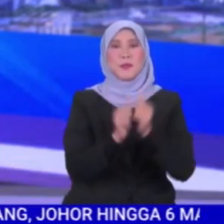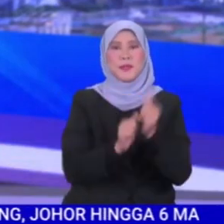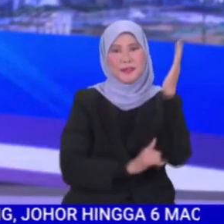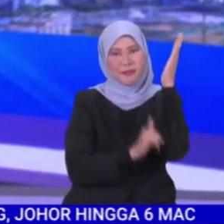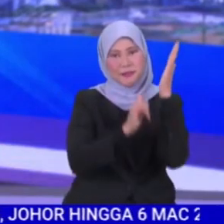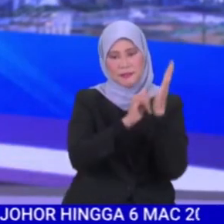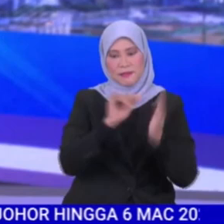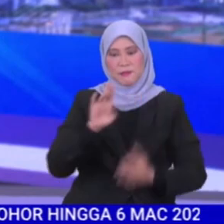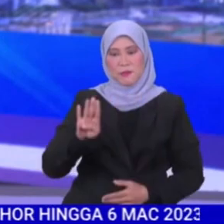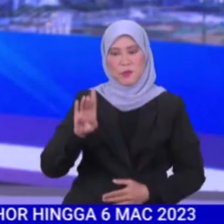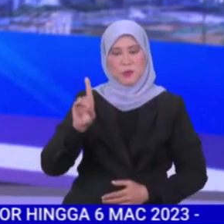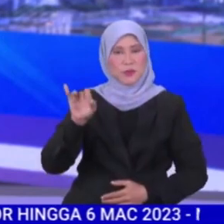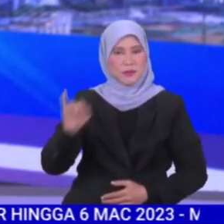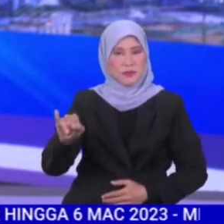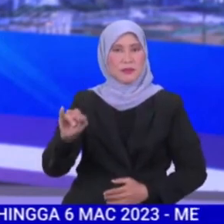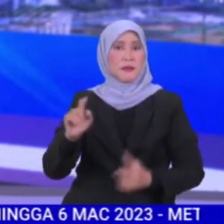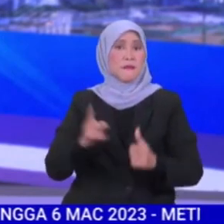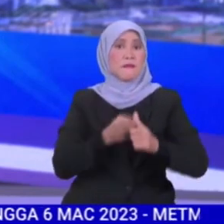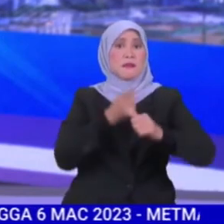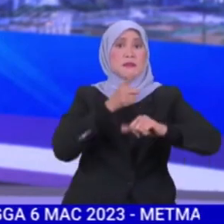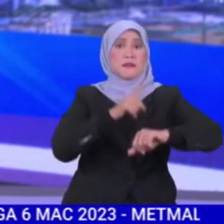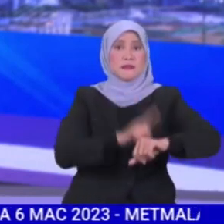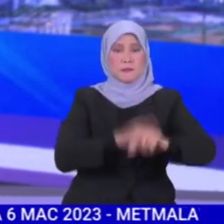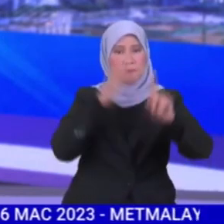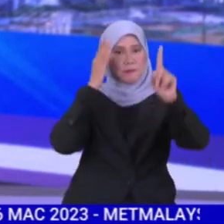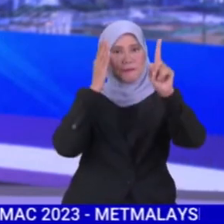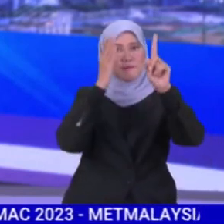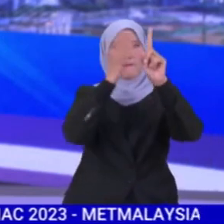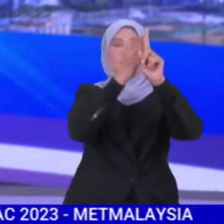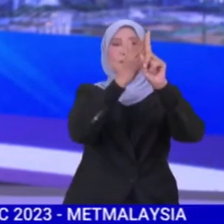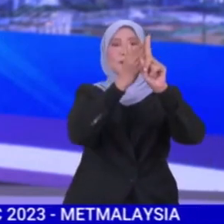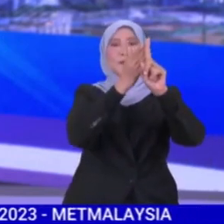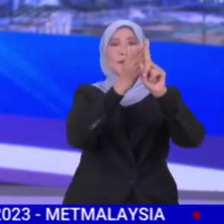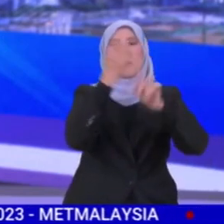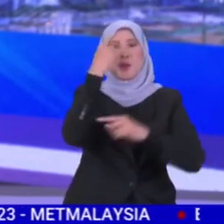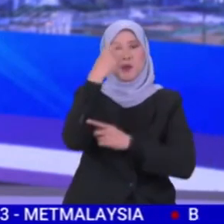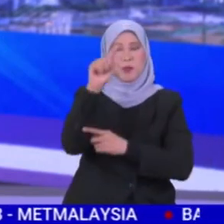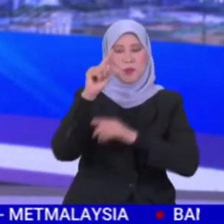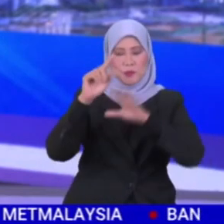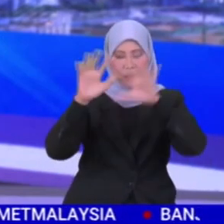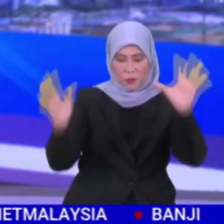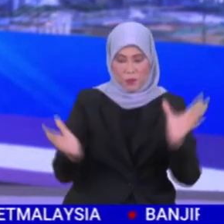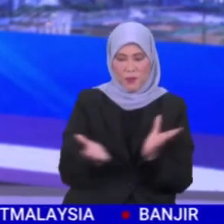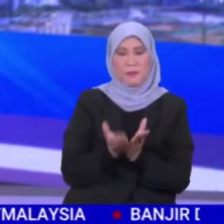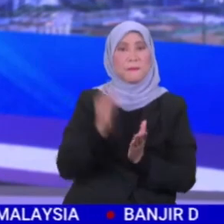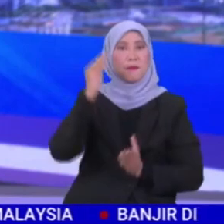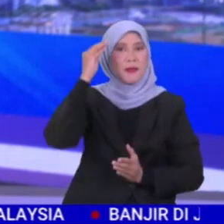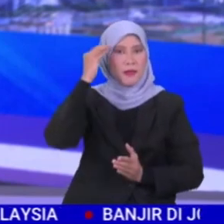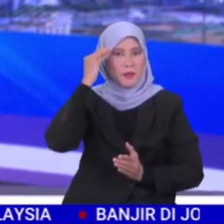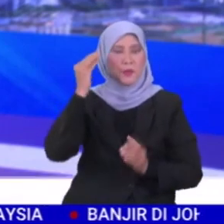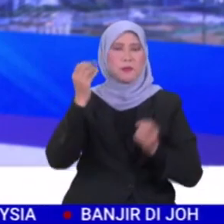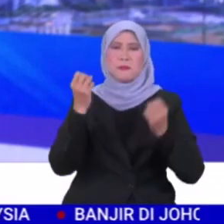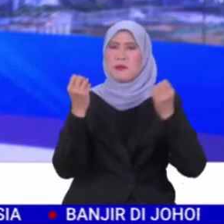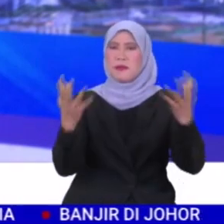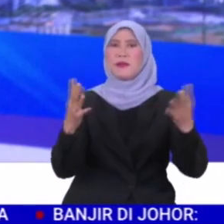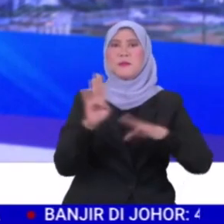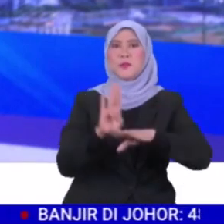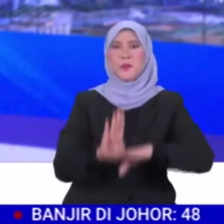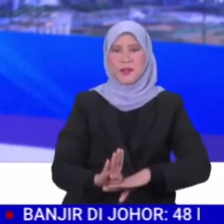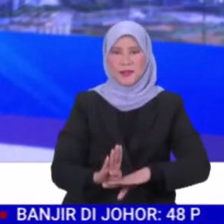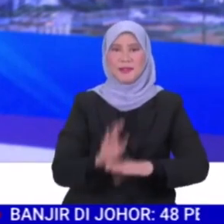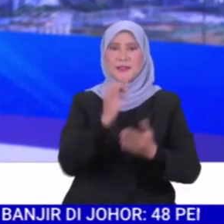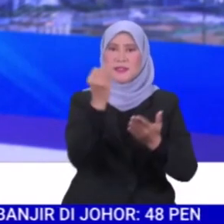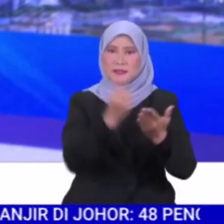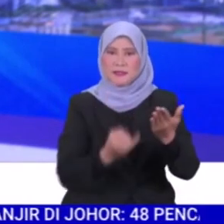Budi. Ia juga menjadi langkah pertama ke arah merealisasikan dunia Melayu yang syarat dengan pembudayaan seni